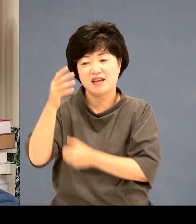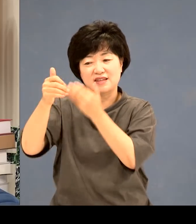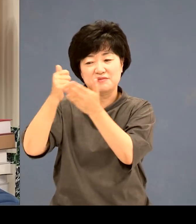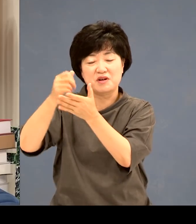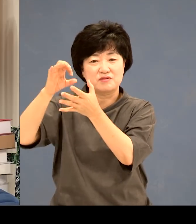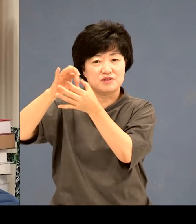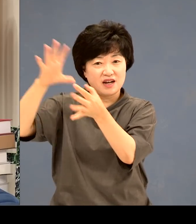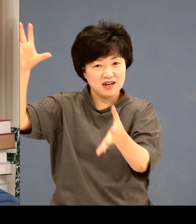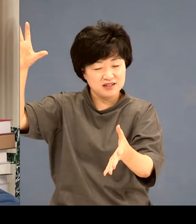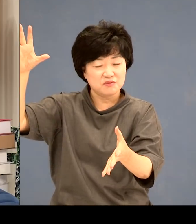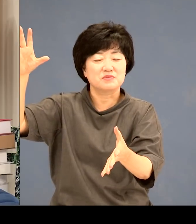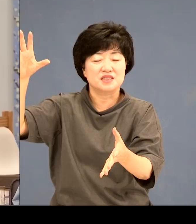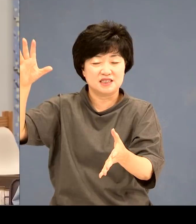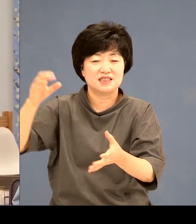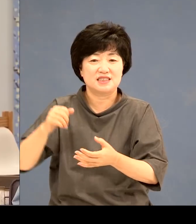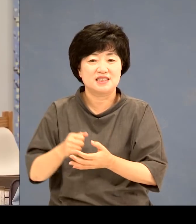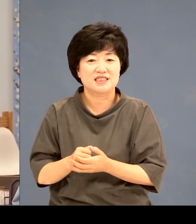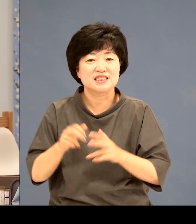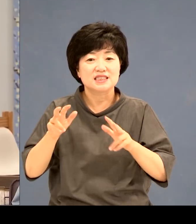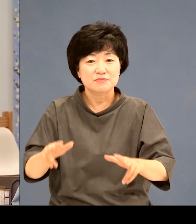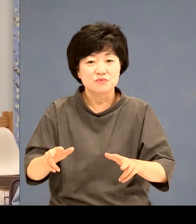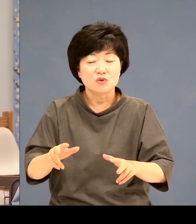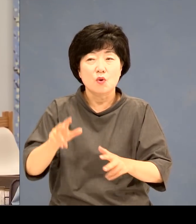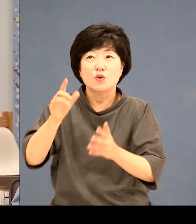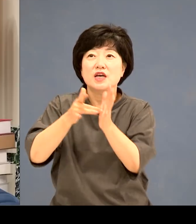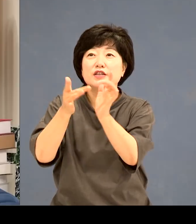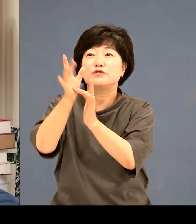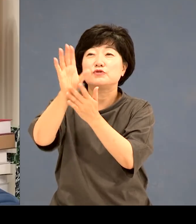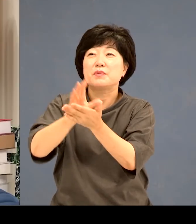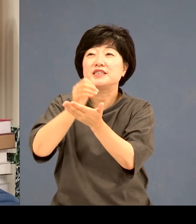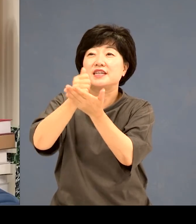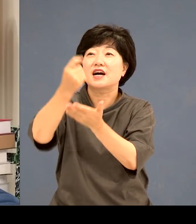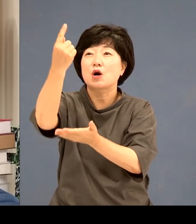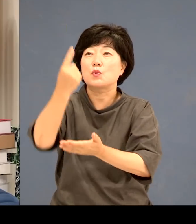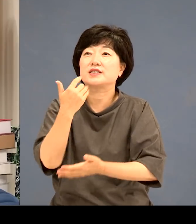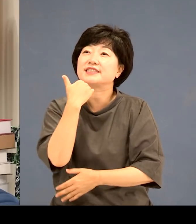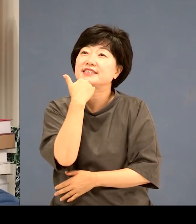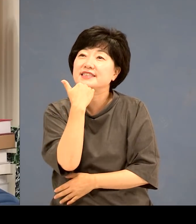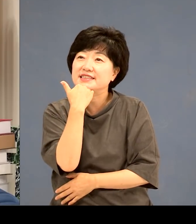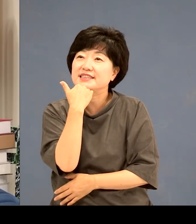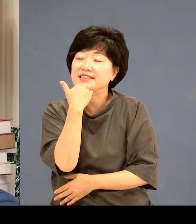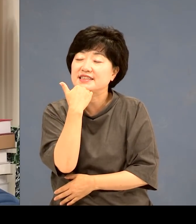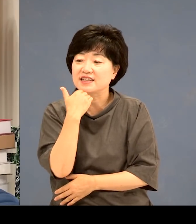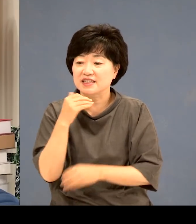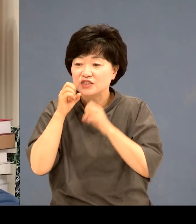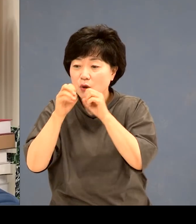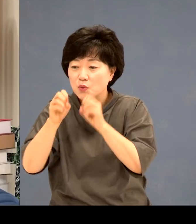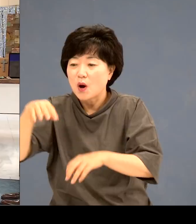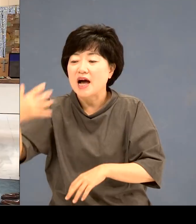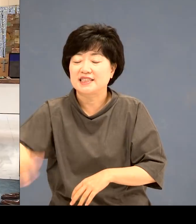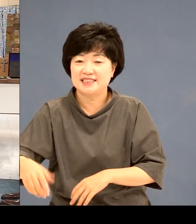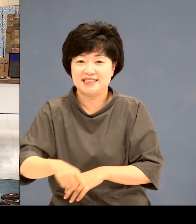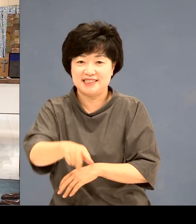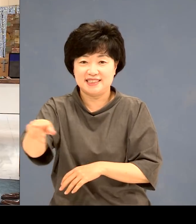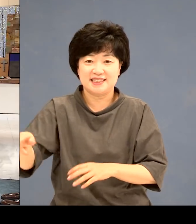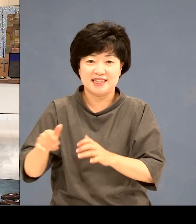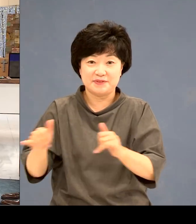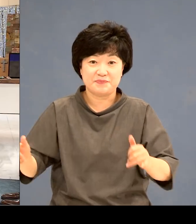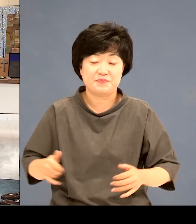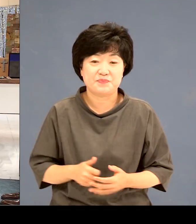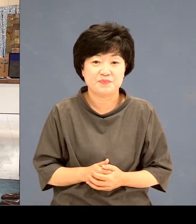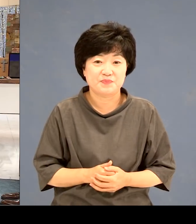실제적으로는 하나님과 전혀 상관없이 어떠한 관계도 없이 지금도 메시아가 오기를 기다리고 있는 미존도 땅이